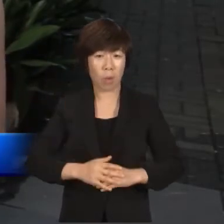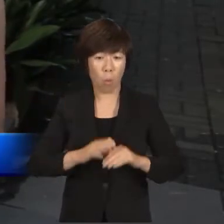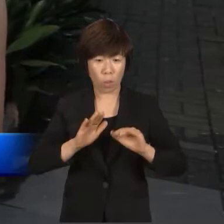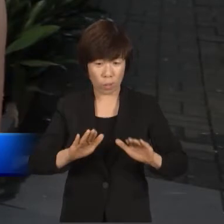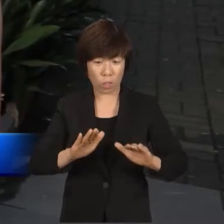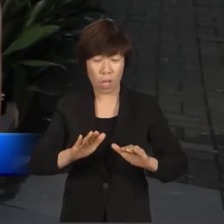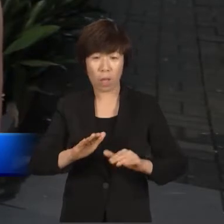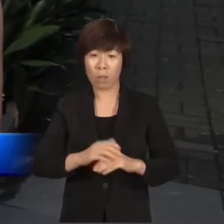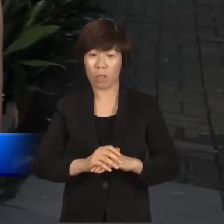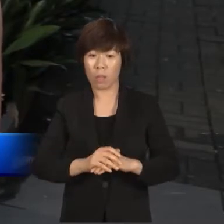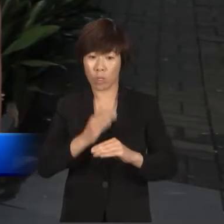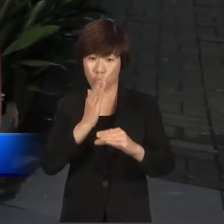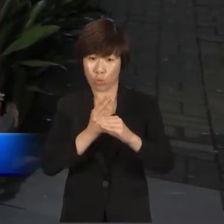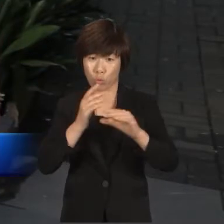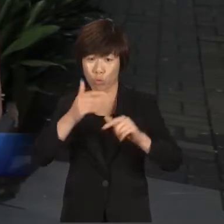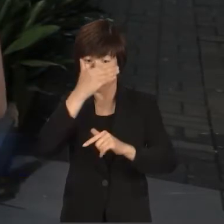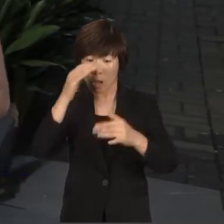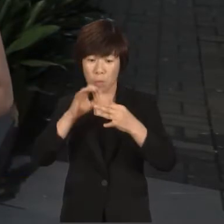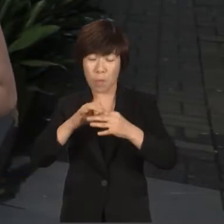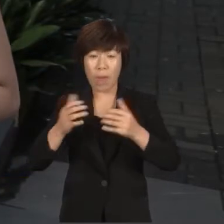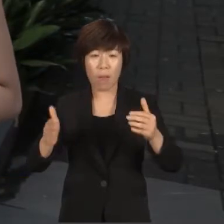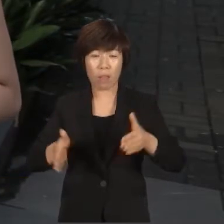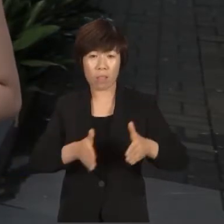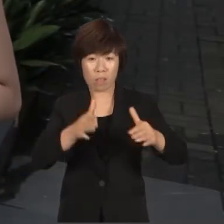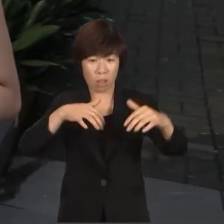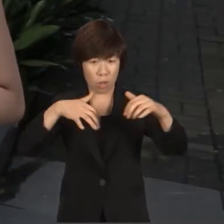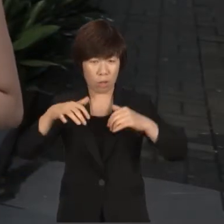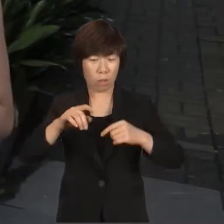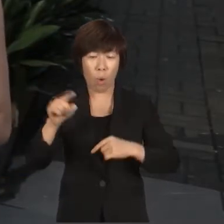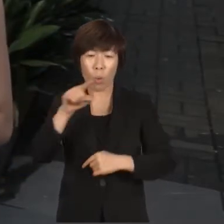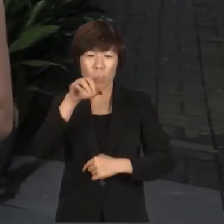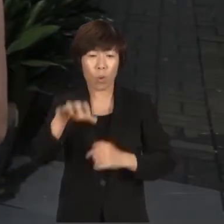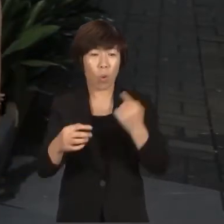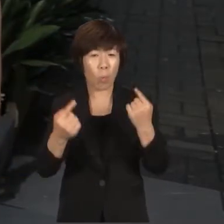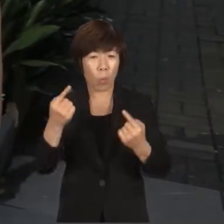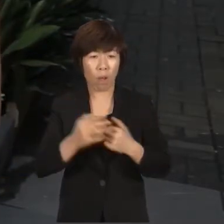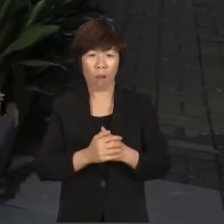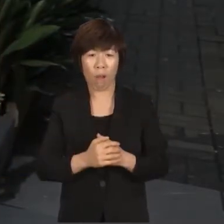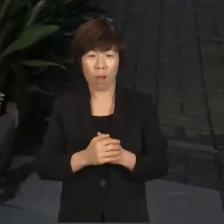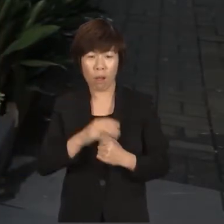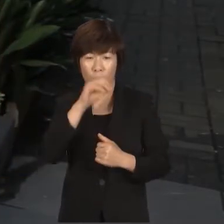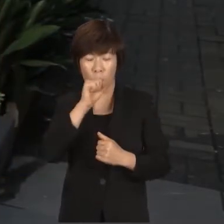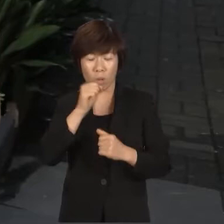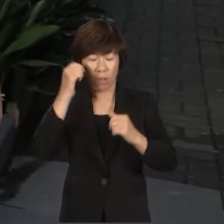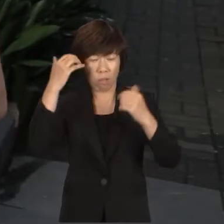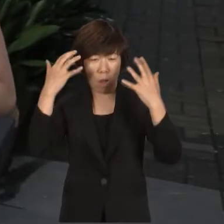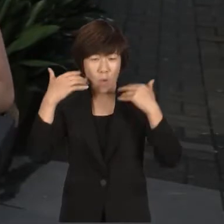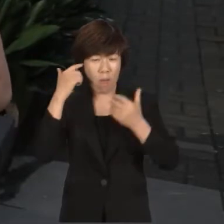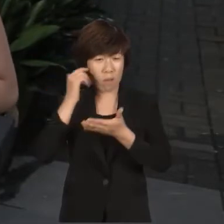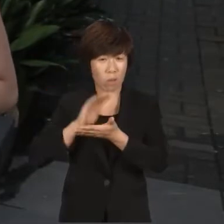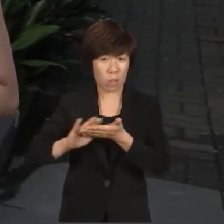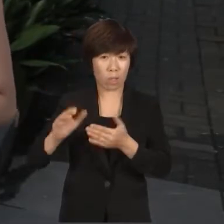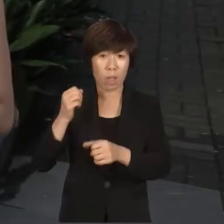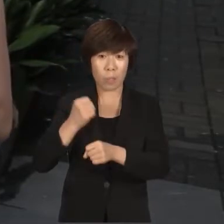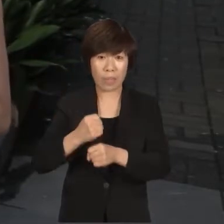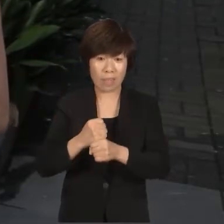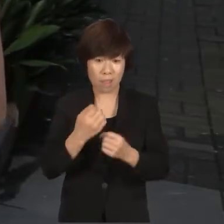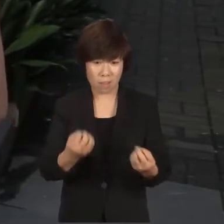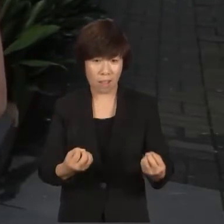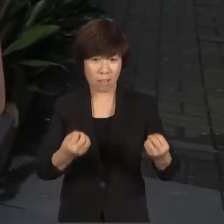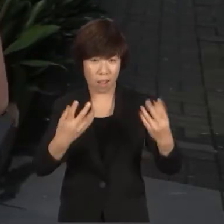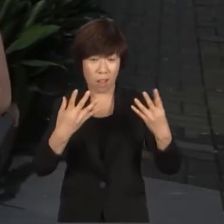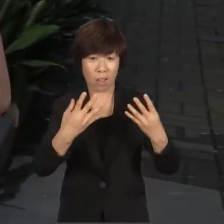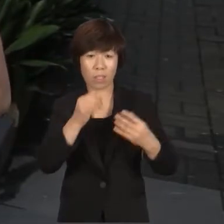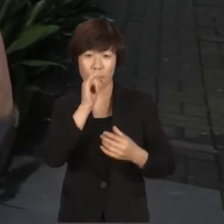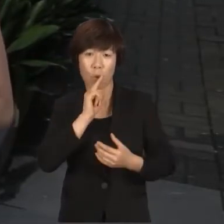이곳 중구 젊음의 거리에서는 그 어떤 휴양지도 부럽지 않을 아주 특별한 페스티벌이 진행된다고 합니다. 벌써부터 소문 듣고 많은